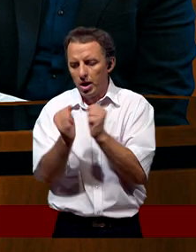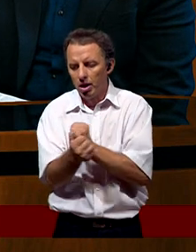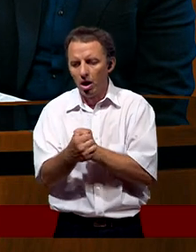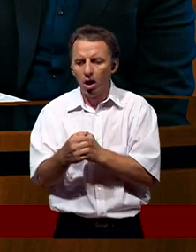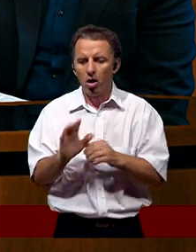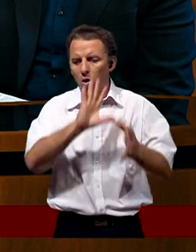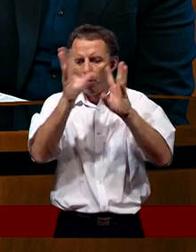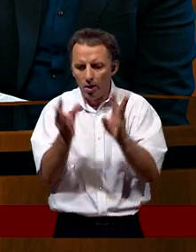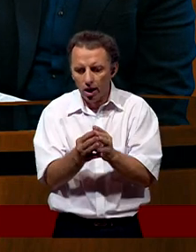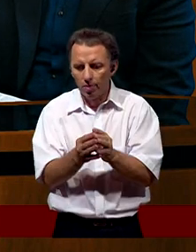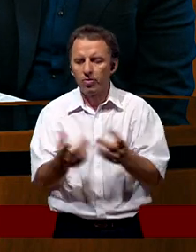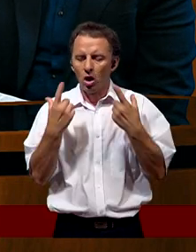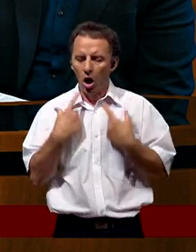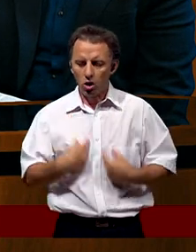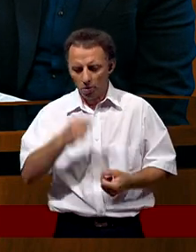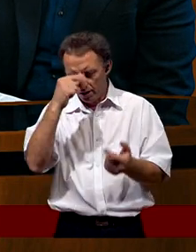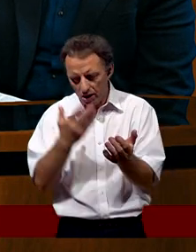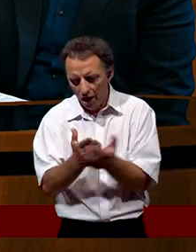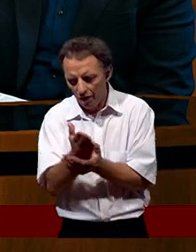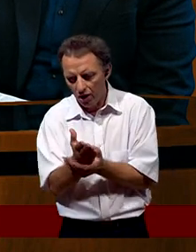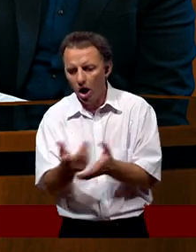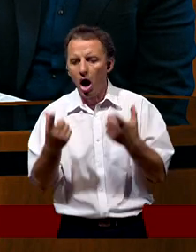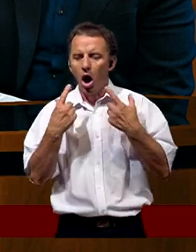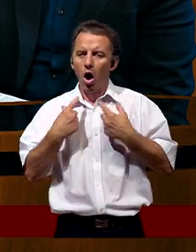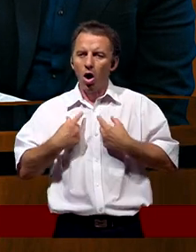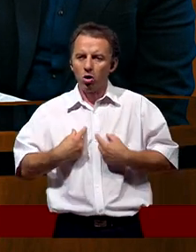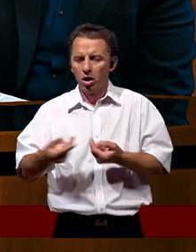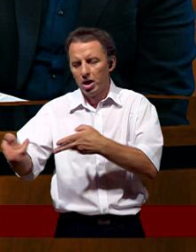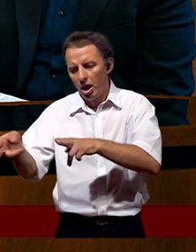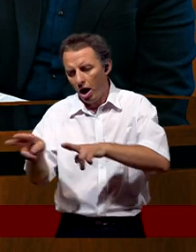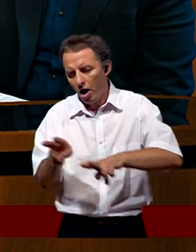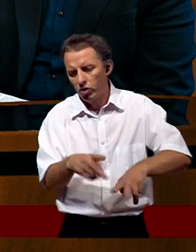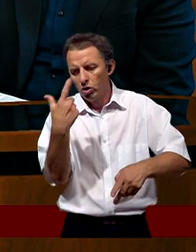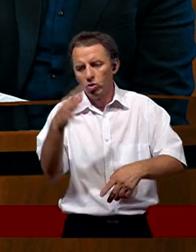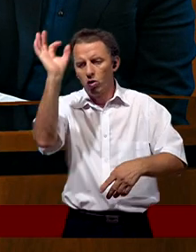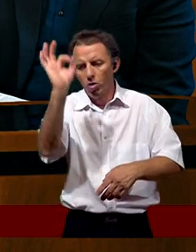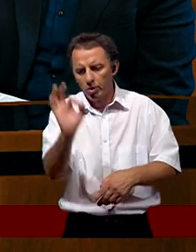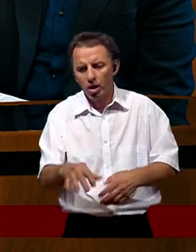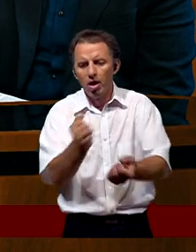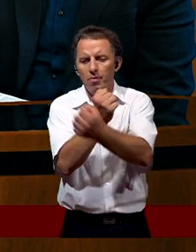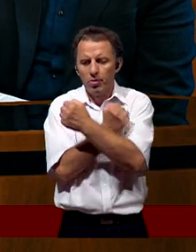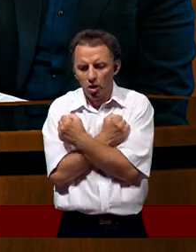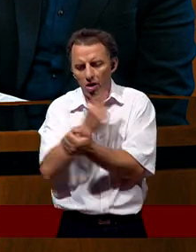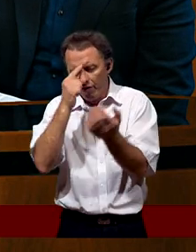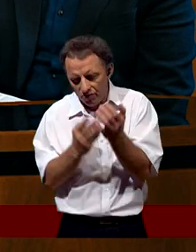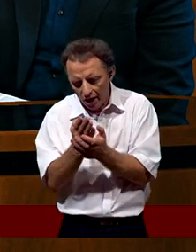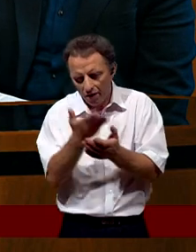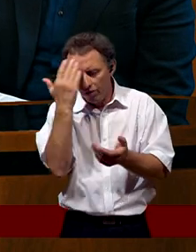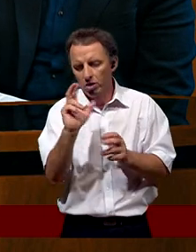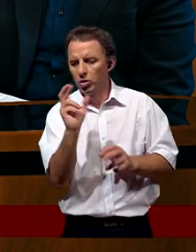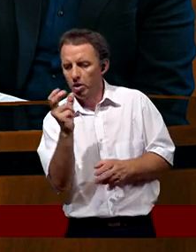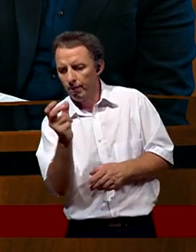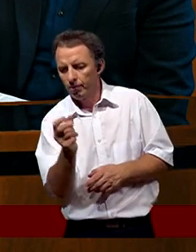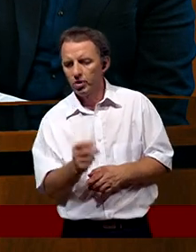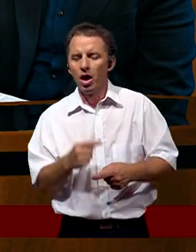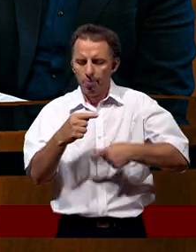w kogoś kompletnie z osoby niewierzącej w osobę nawróconą w 100%, pełną miłości Bożej, wiary i nie wiadomo